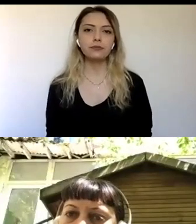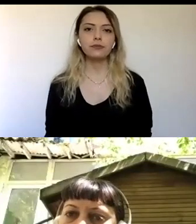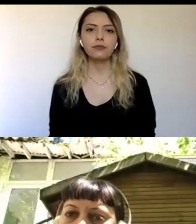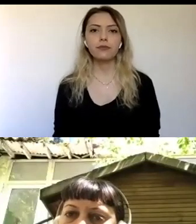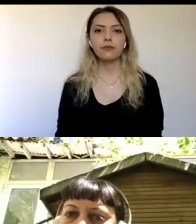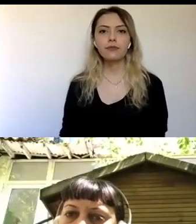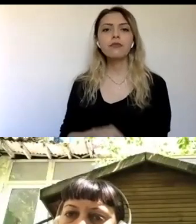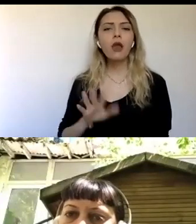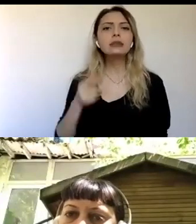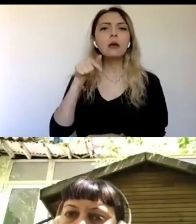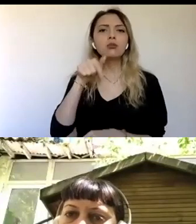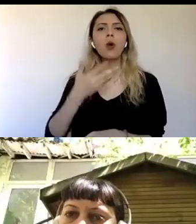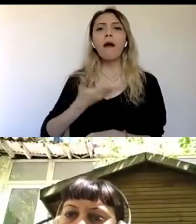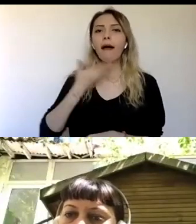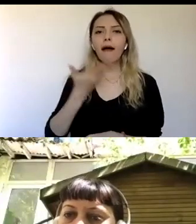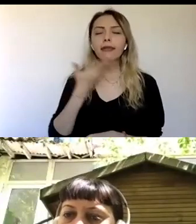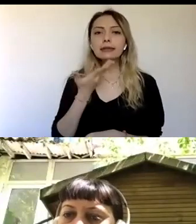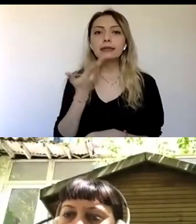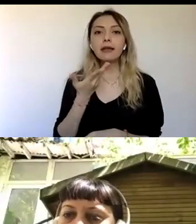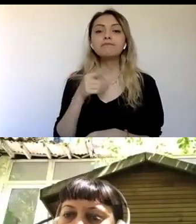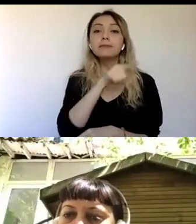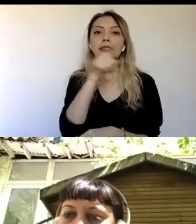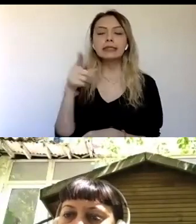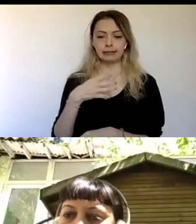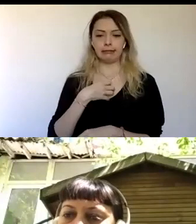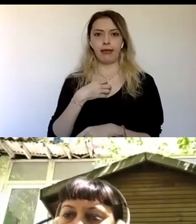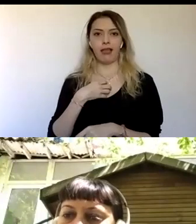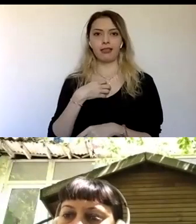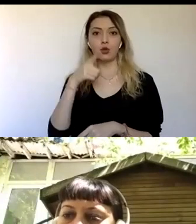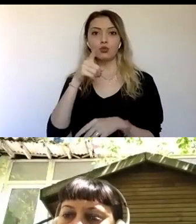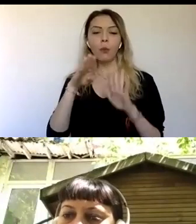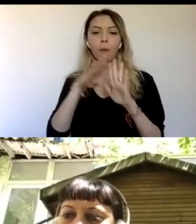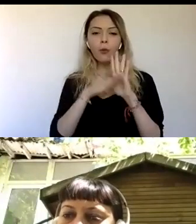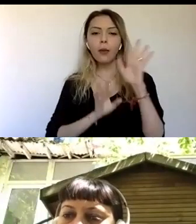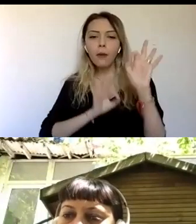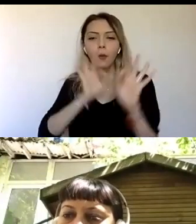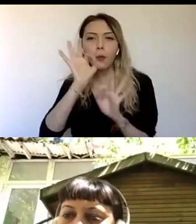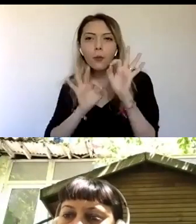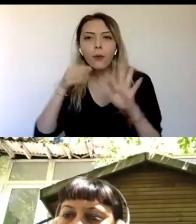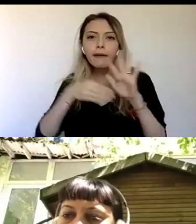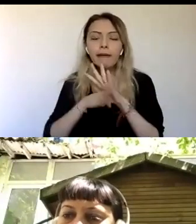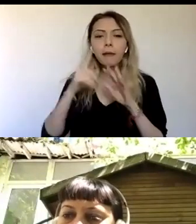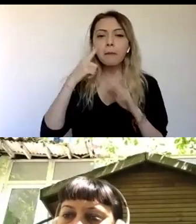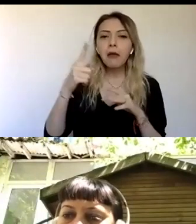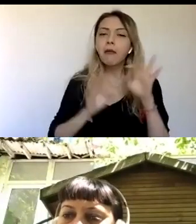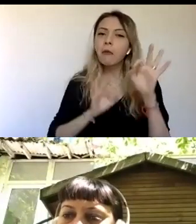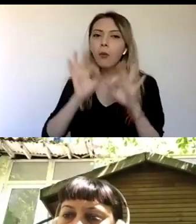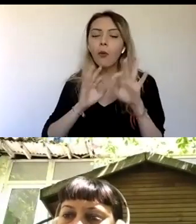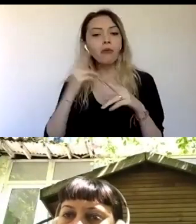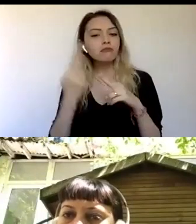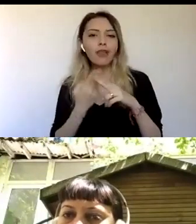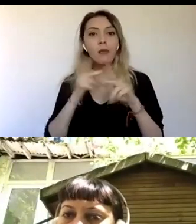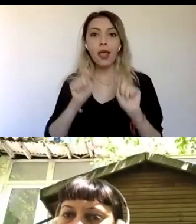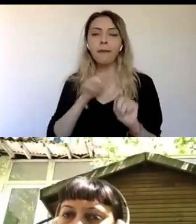daha kurcalarsak, daha etkili kullanırsak izleme hak temelli mücadelemizde özellikle savunuculuk yaparken ya da bir